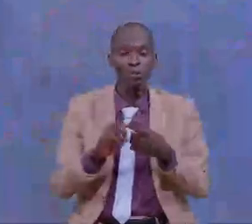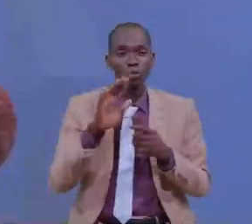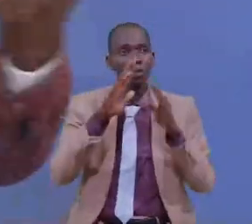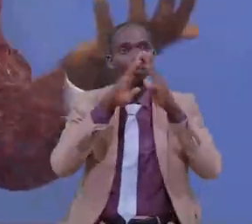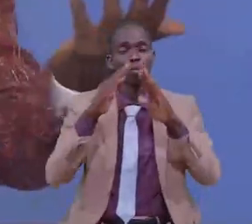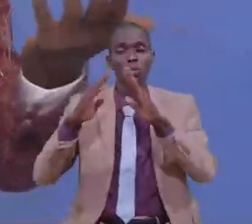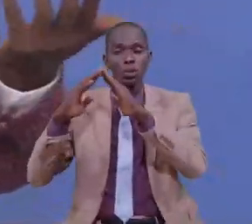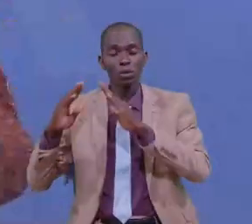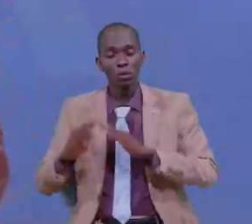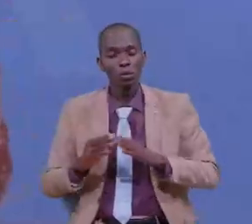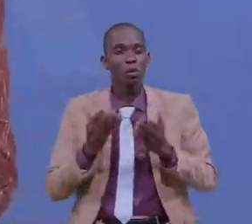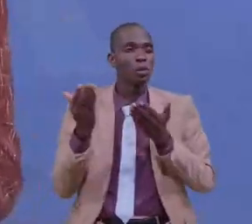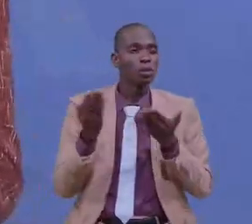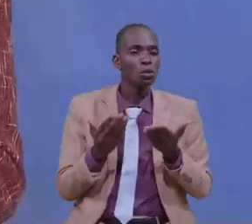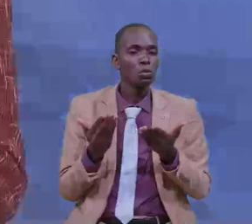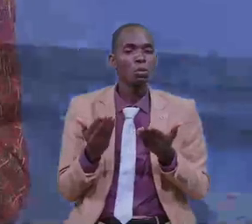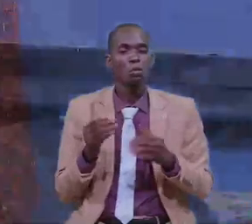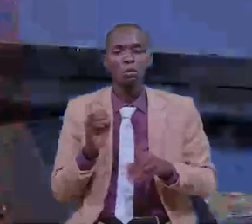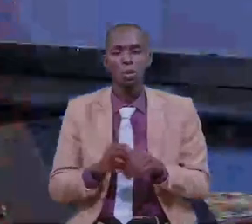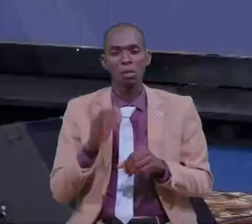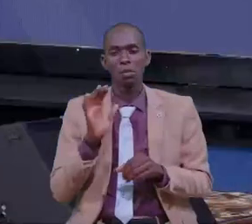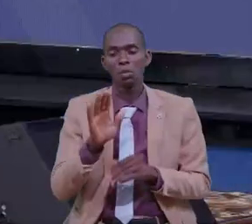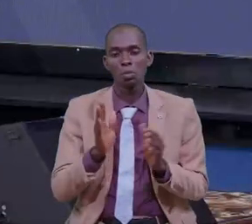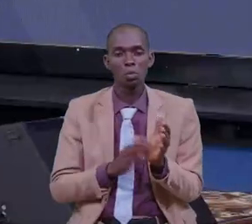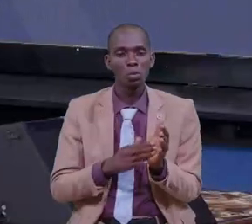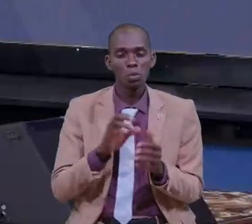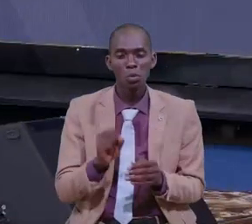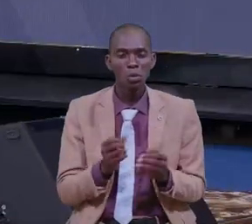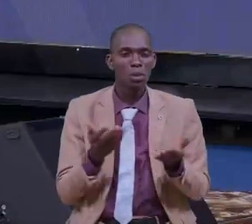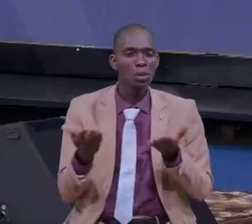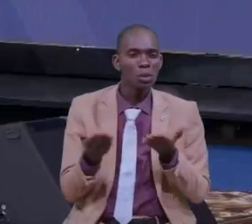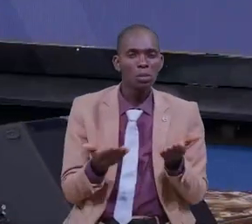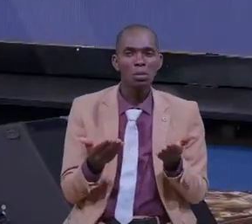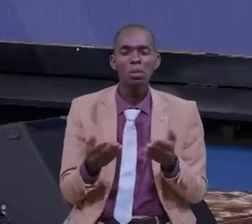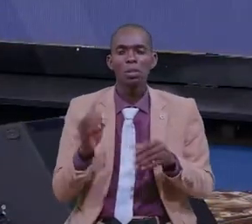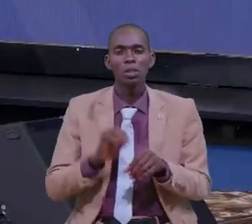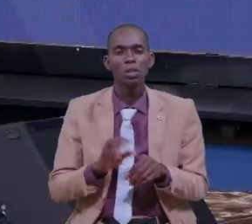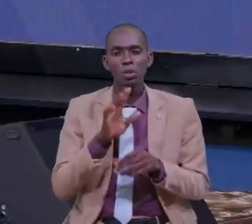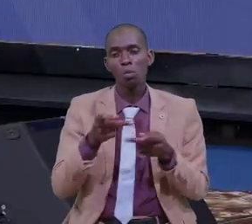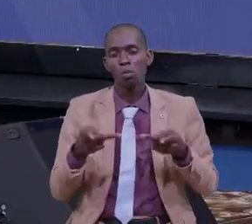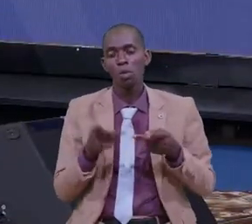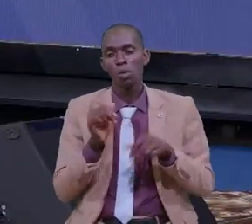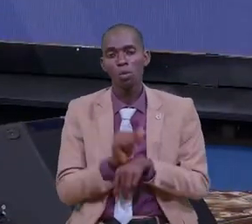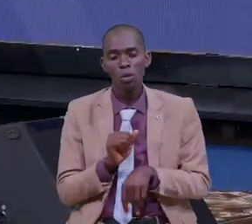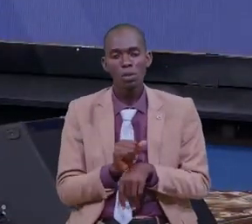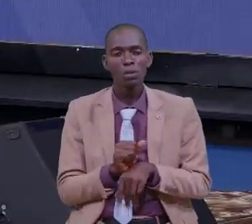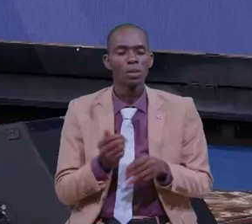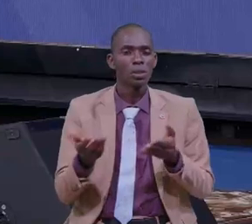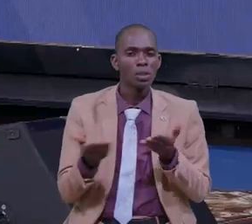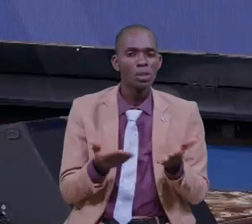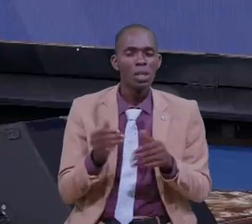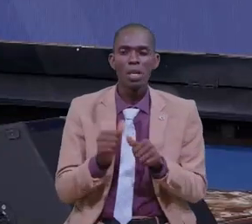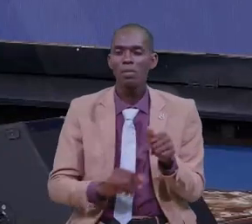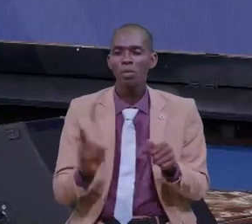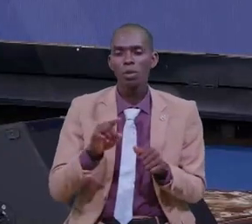tu serviras ta communauté, tu serviras ton établissement, tu serviras ton service,